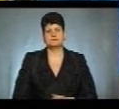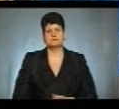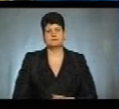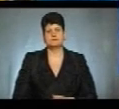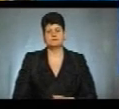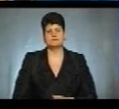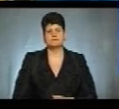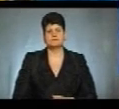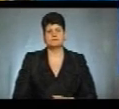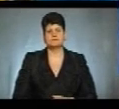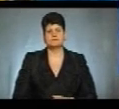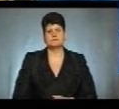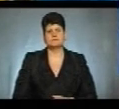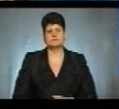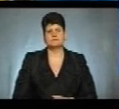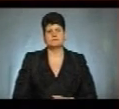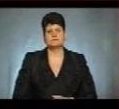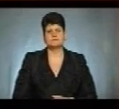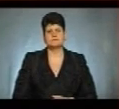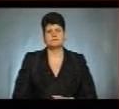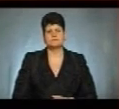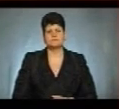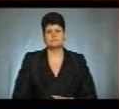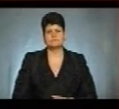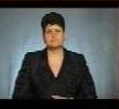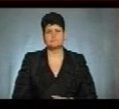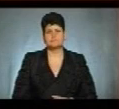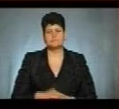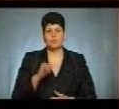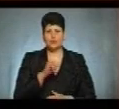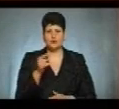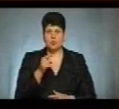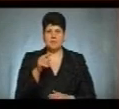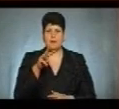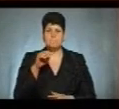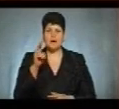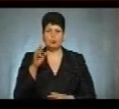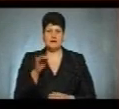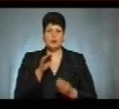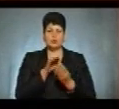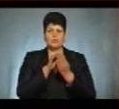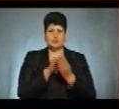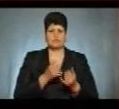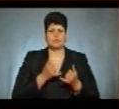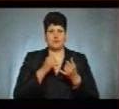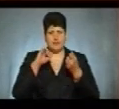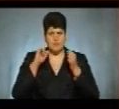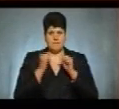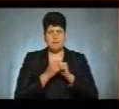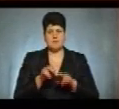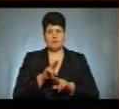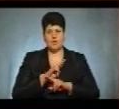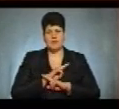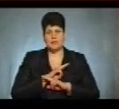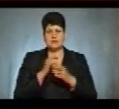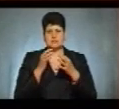Анжела Шова, Юрій Багрій, новини. У Тернополі на Миколаївському кладовищі вшанували пам'ять полеглих